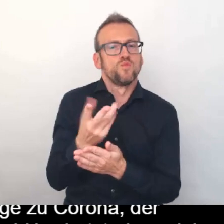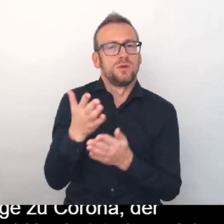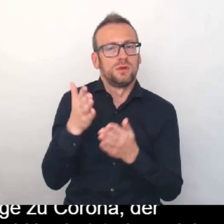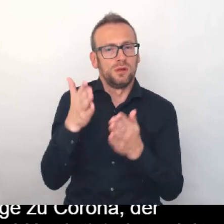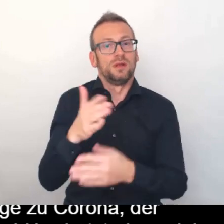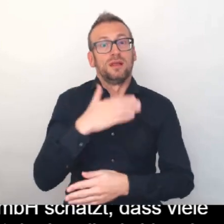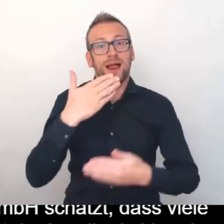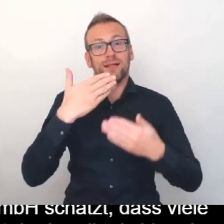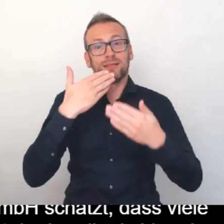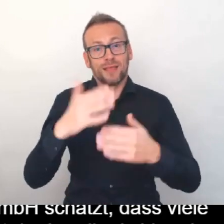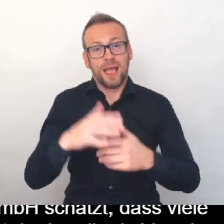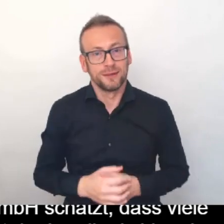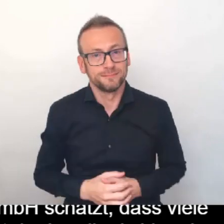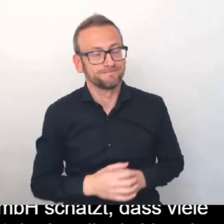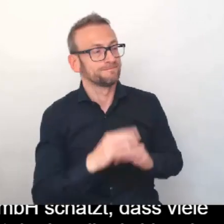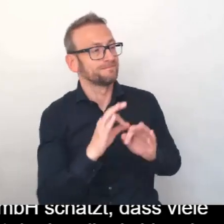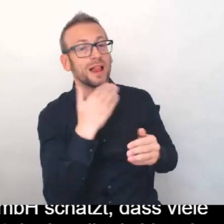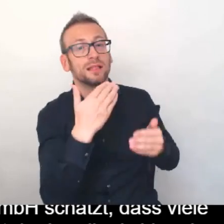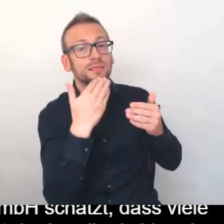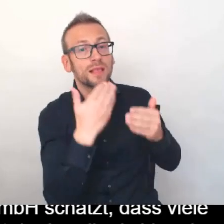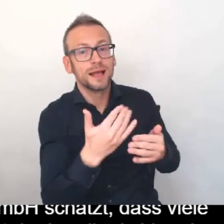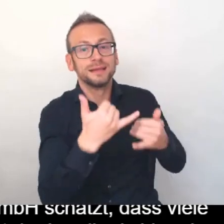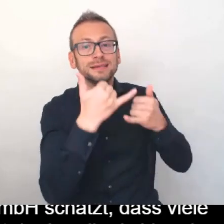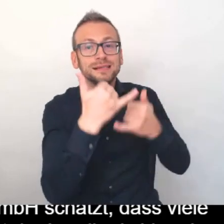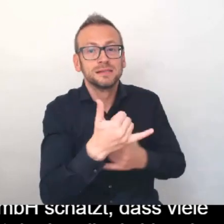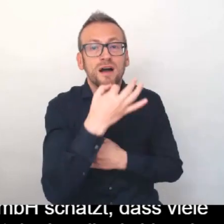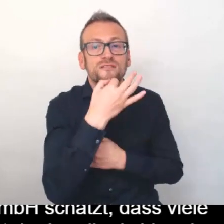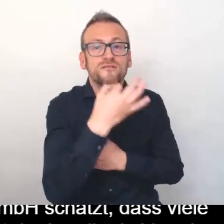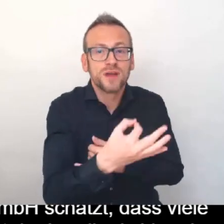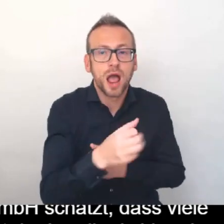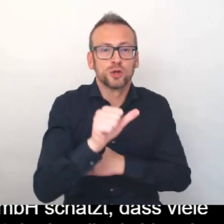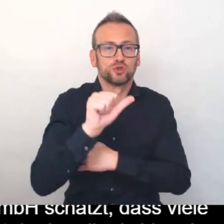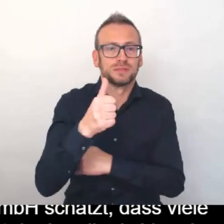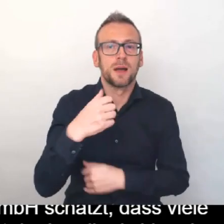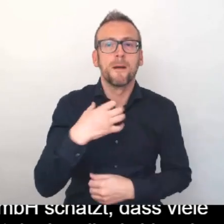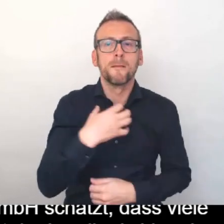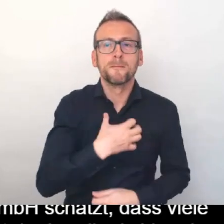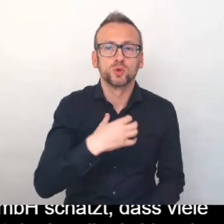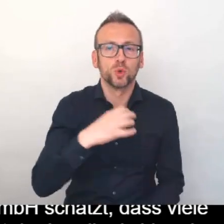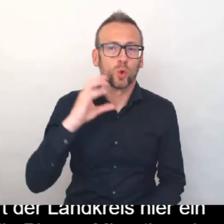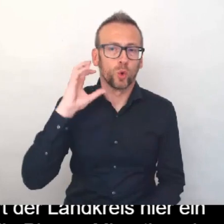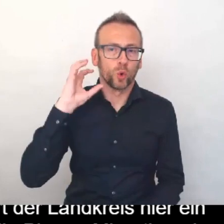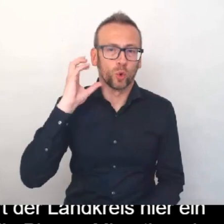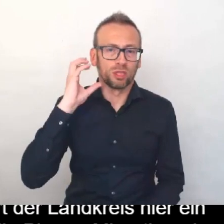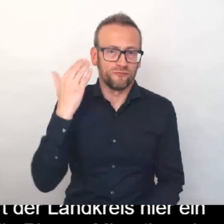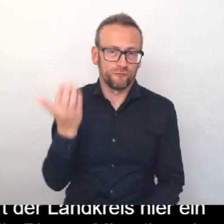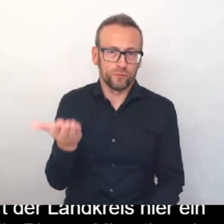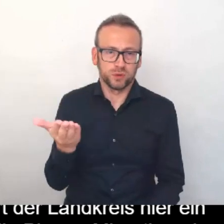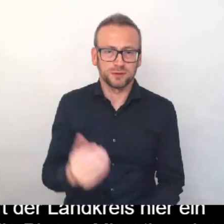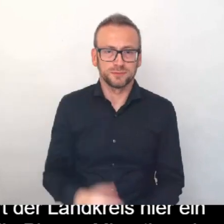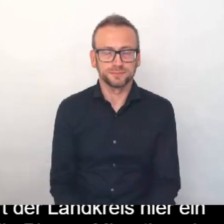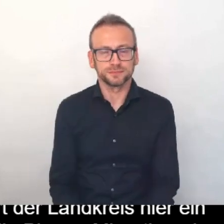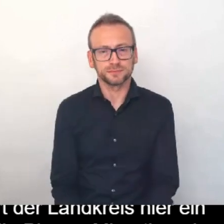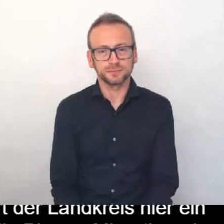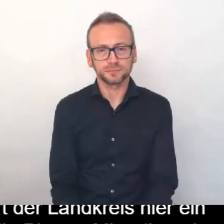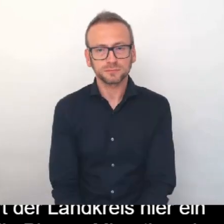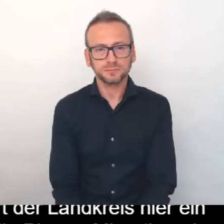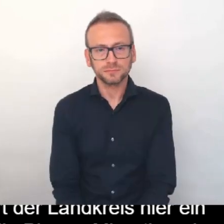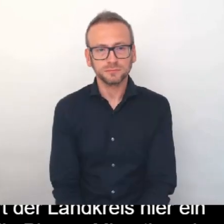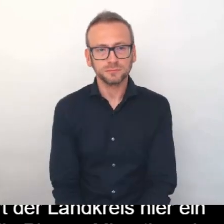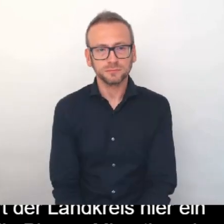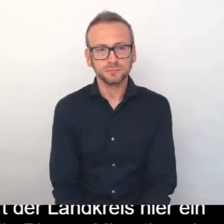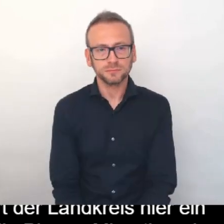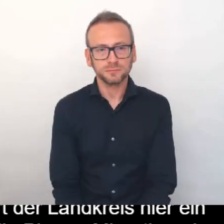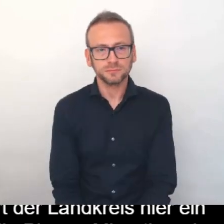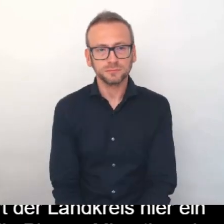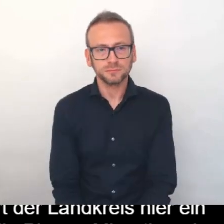Fange ich vielleicht an zum Thema Corona. Also ich denke, es ist natürlich die Verantwortung von jedem Einzelnen, wenn